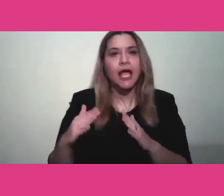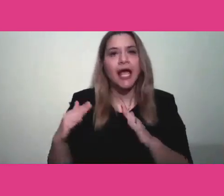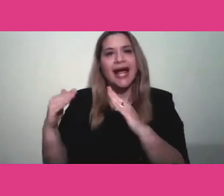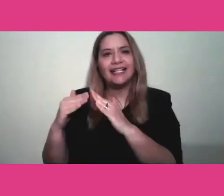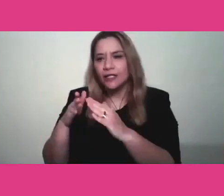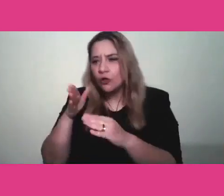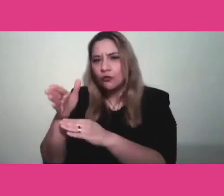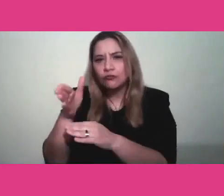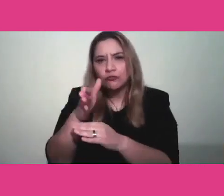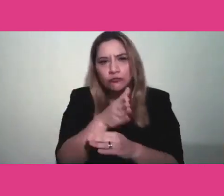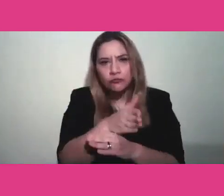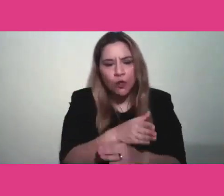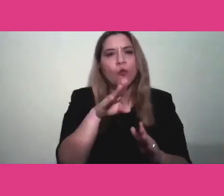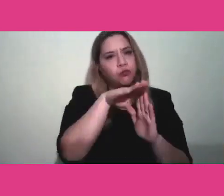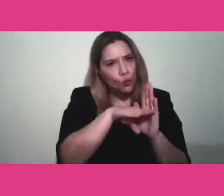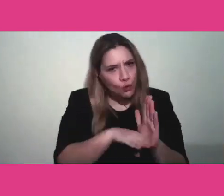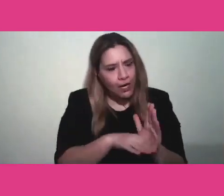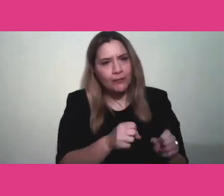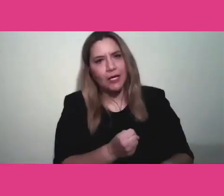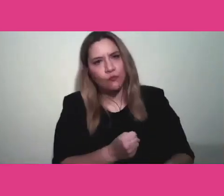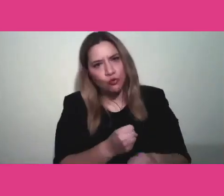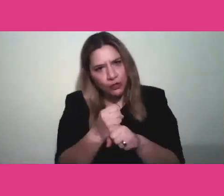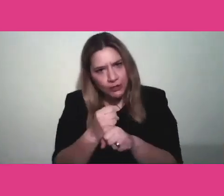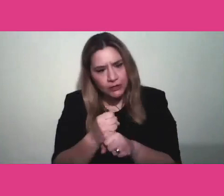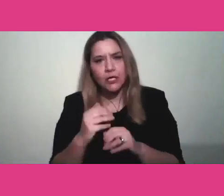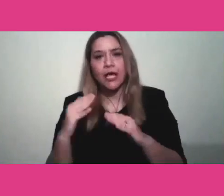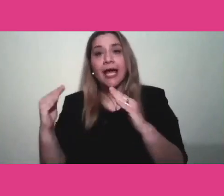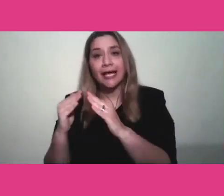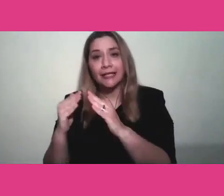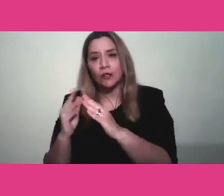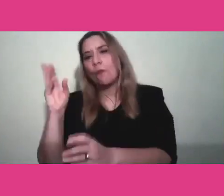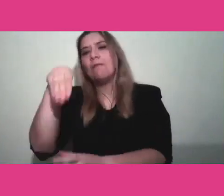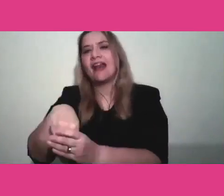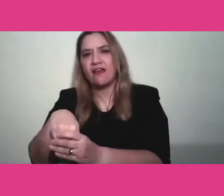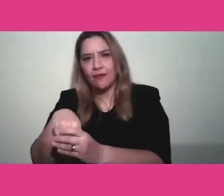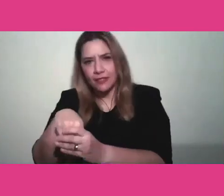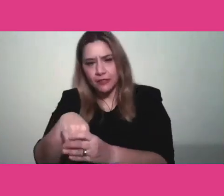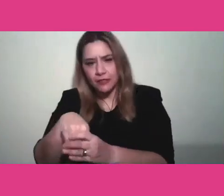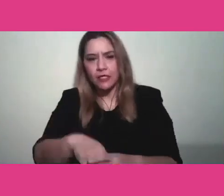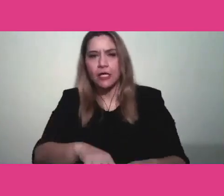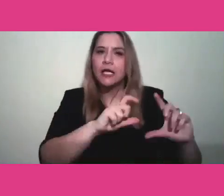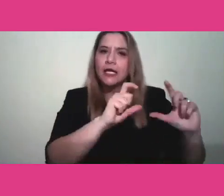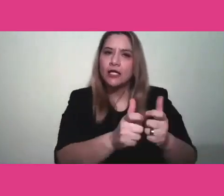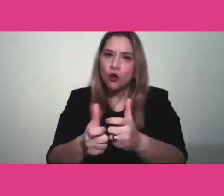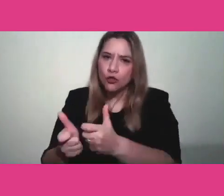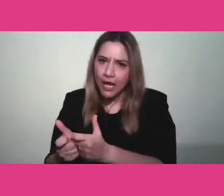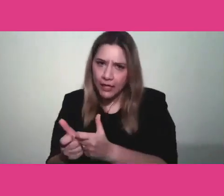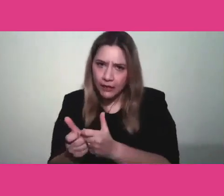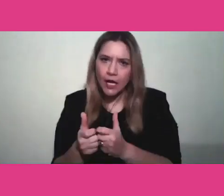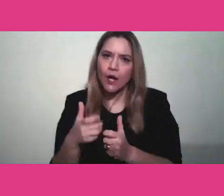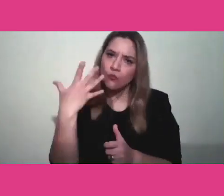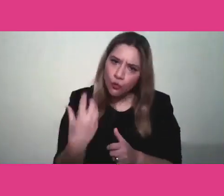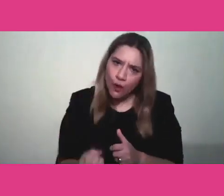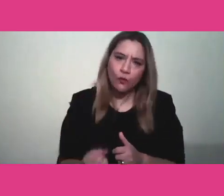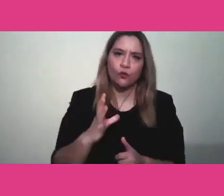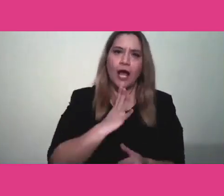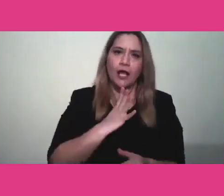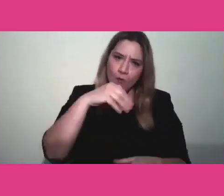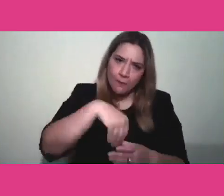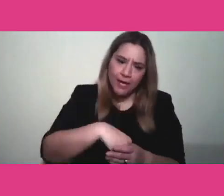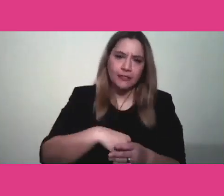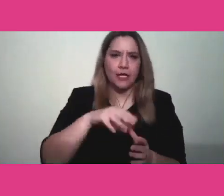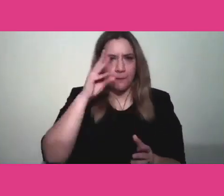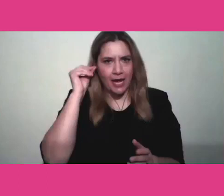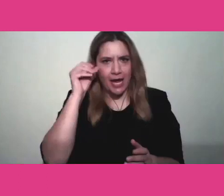προγράμματα υποστήριξης, μάλλον κατοίκον προγράμματα παρέμβασης οικογενειών που φροντίζουν ένα άτομο με άνοια στην Πάτρα.